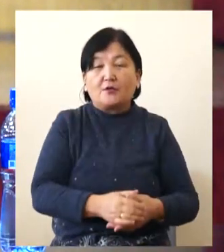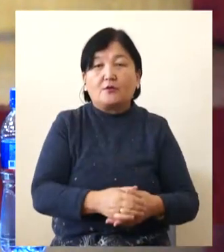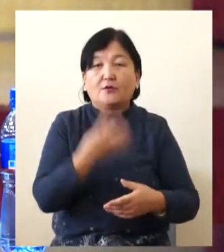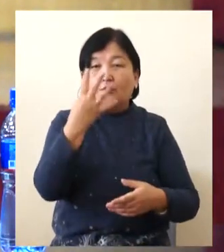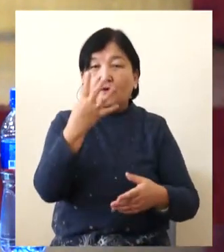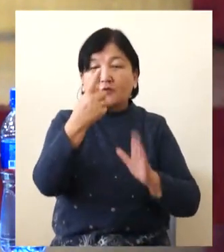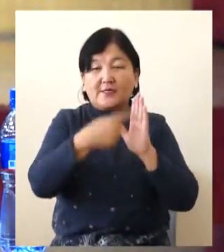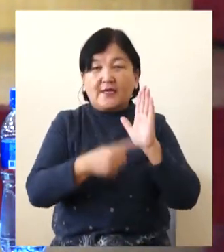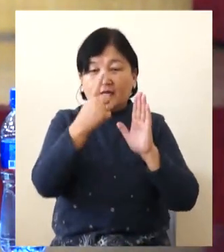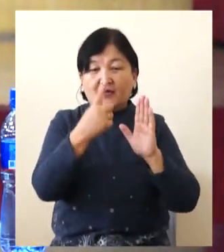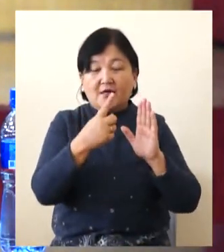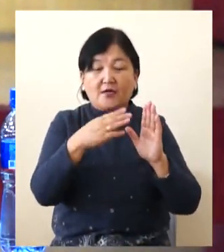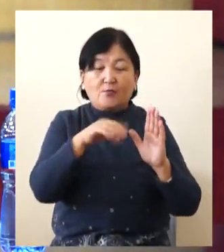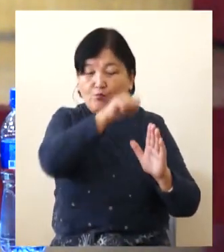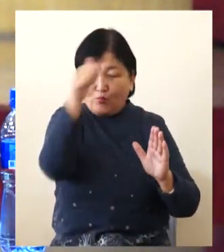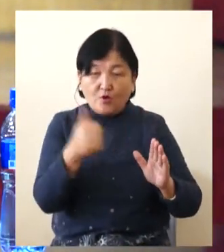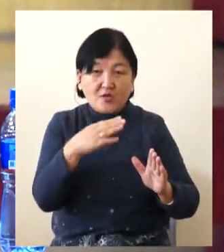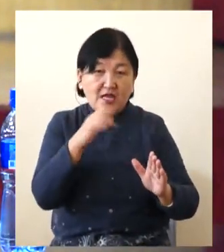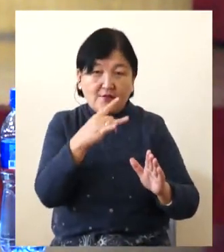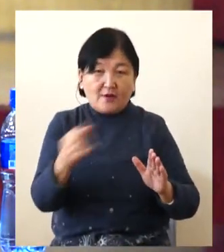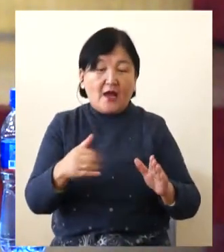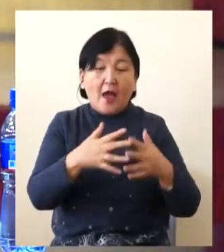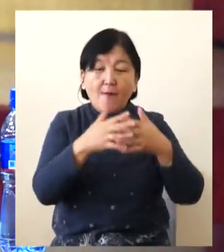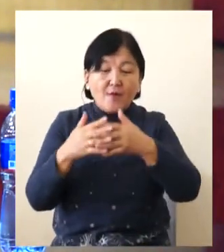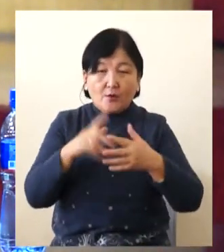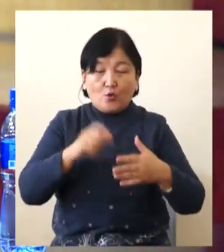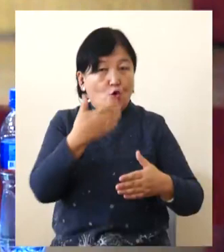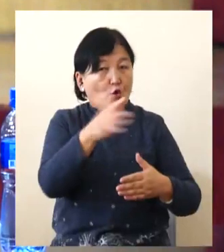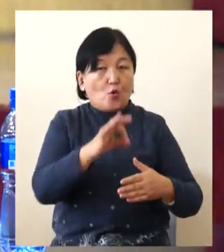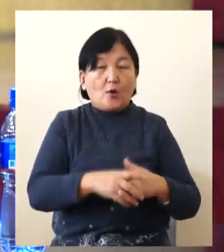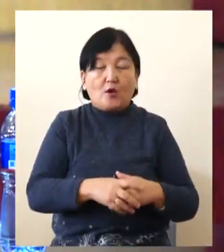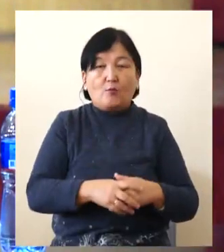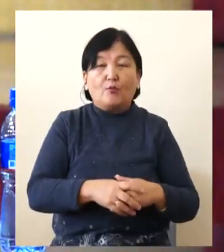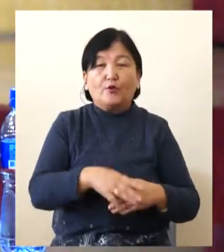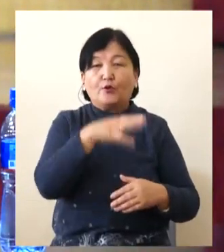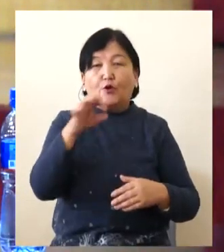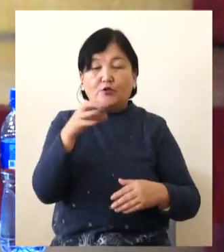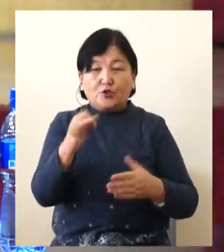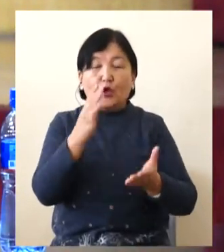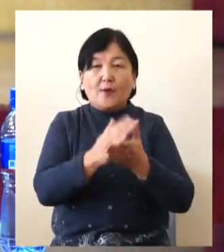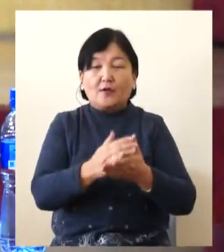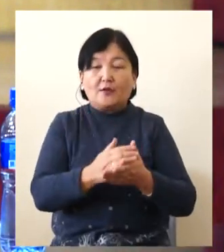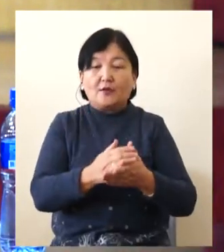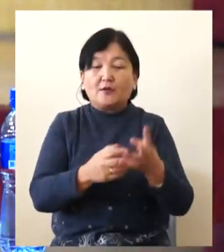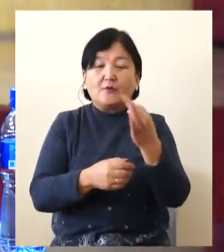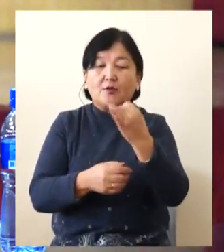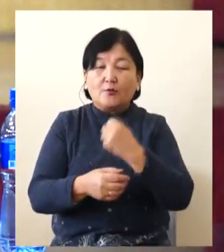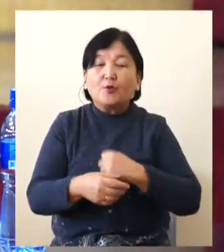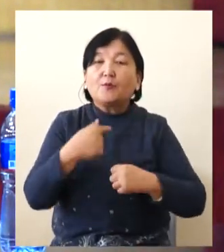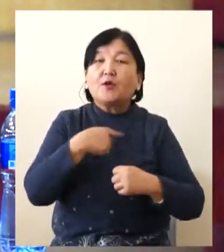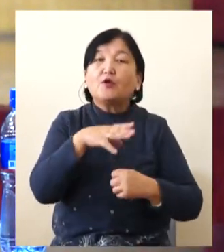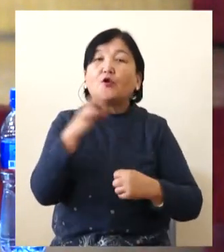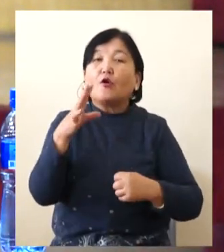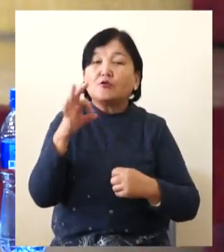тооцоог өгөөгүй байх юм бол маш том торгууль өгдөг. А тэгээд татварынхаа тооцоог өгөмгц би юм хэрэгжүүлсэн гэвэхс. За таны нийт